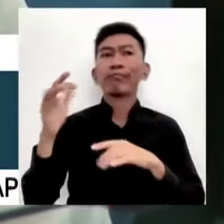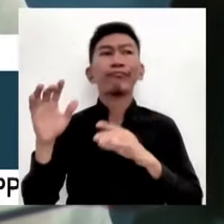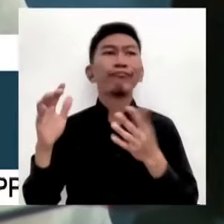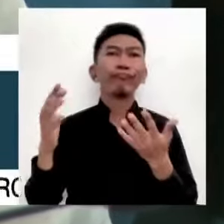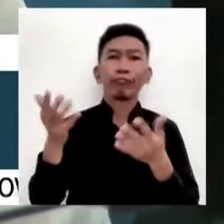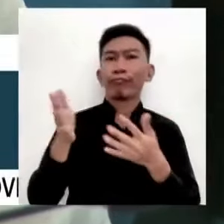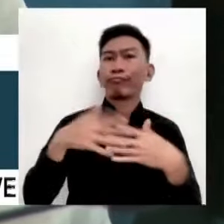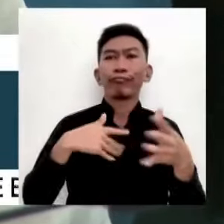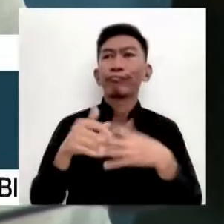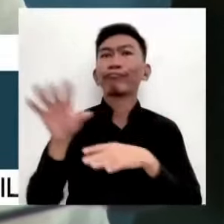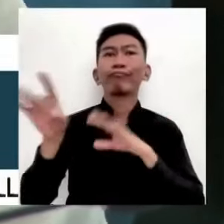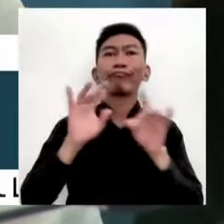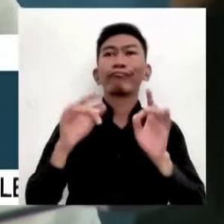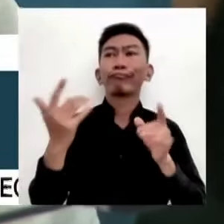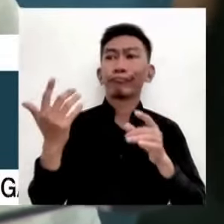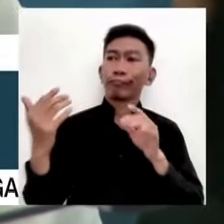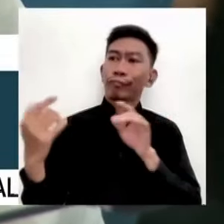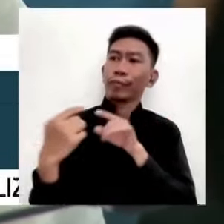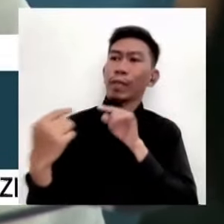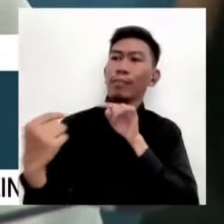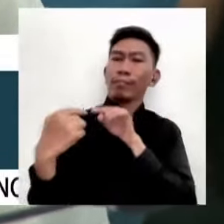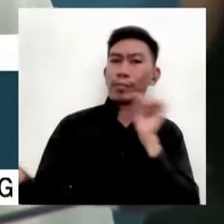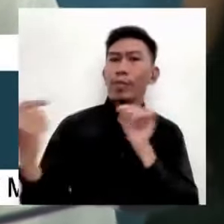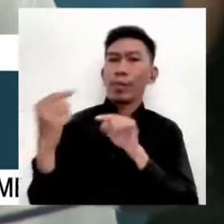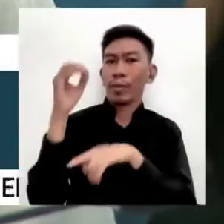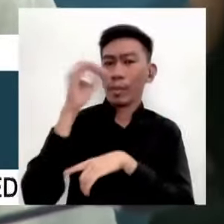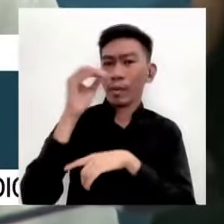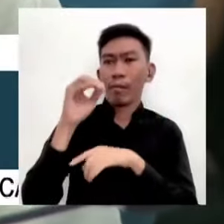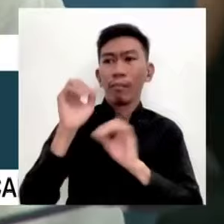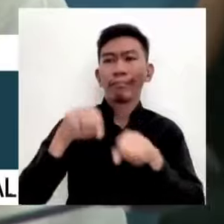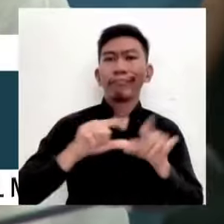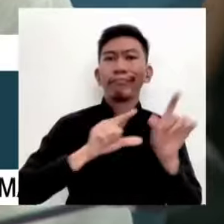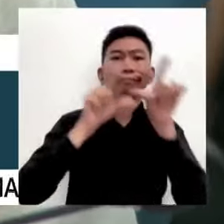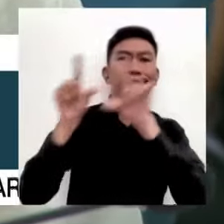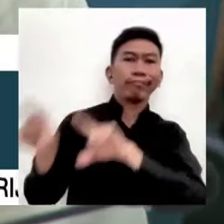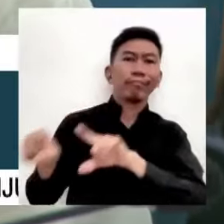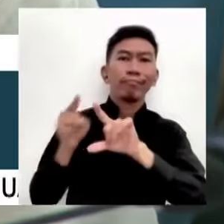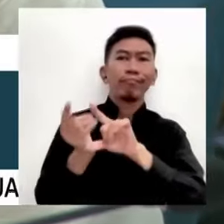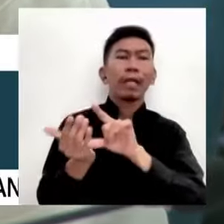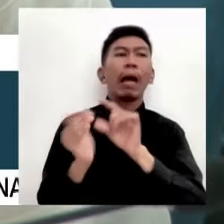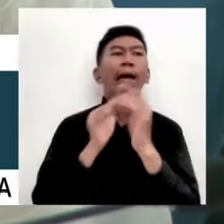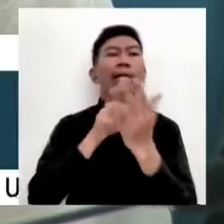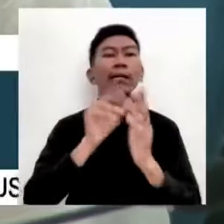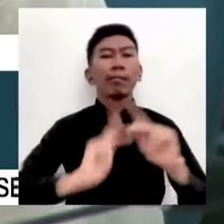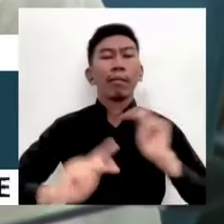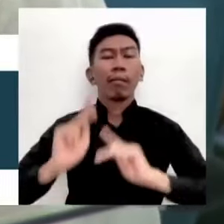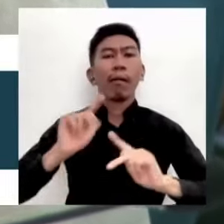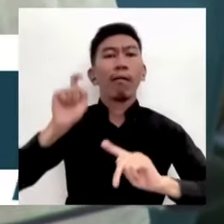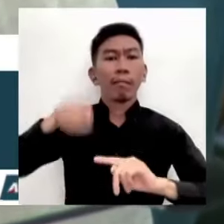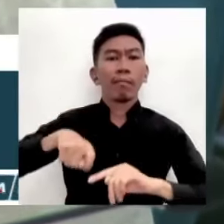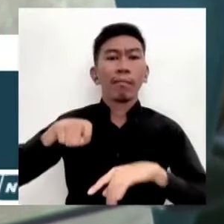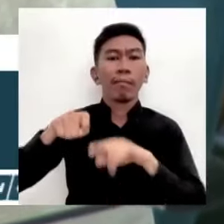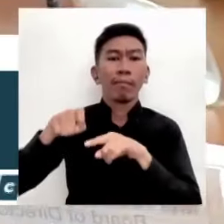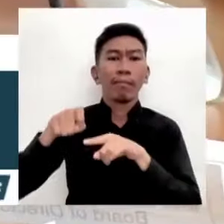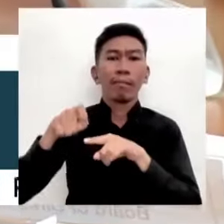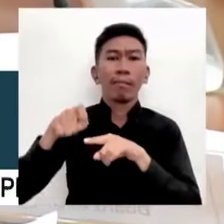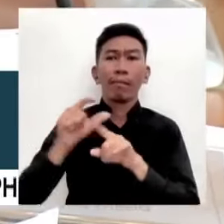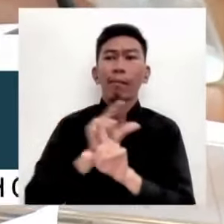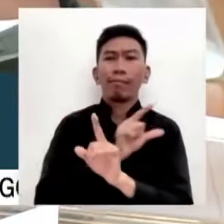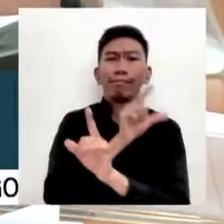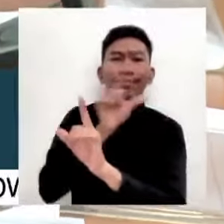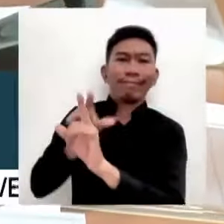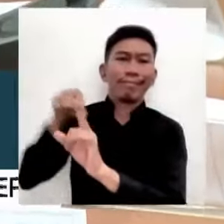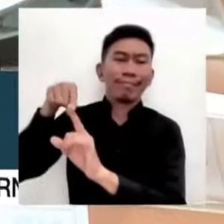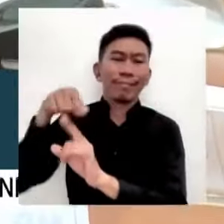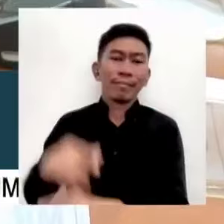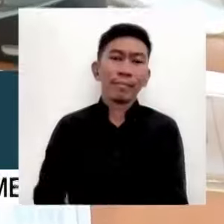sa kanilang views ay kalaban na ng bayan at dapat nang i-red tag. Mga anchors